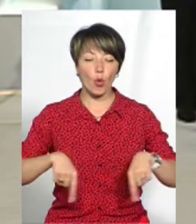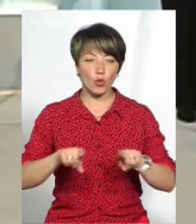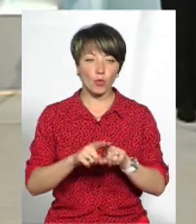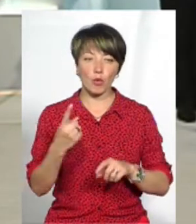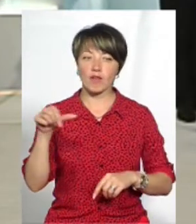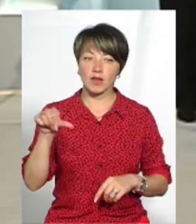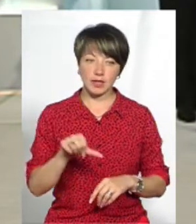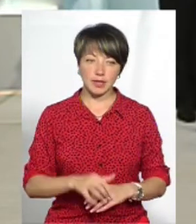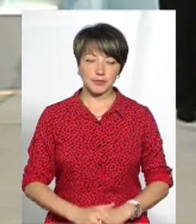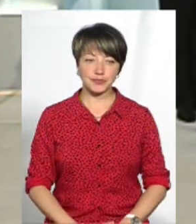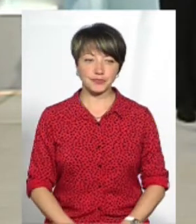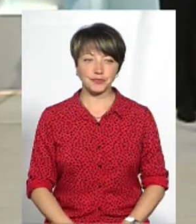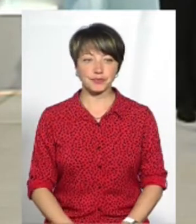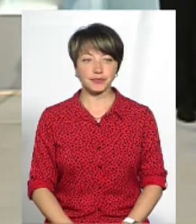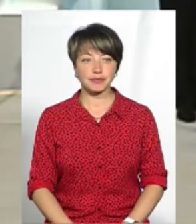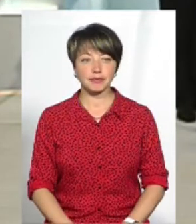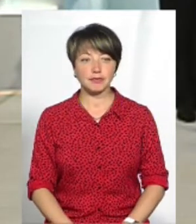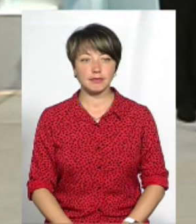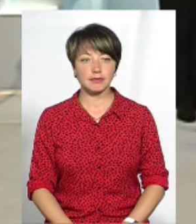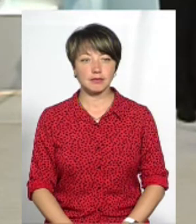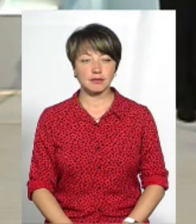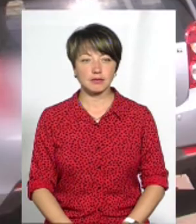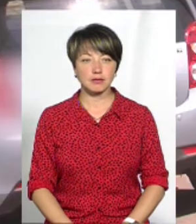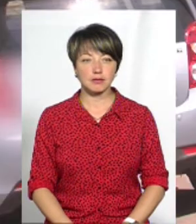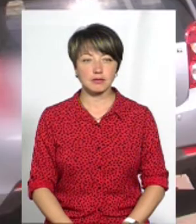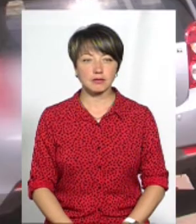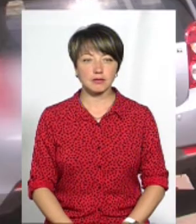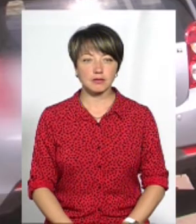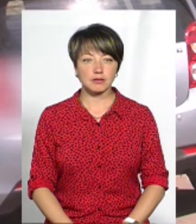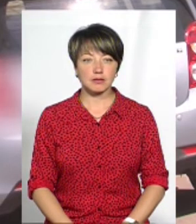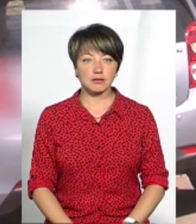По хвилині будете мати для відповідей на них.